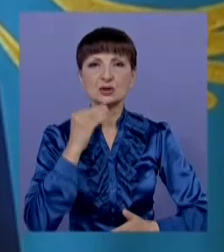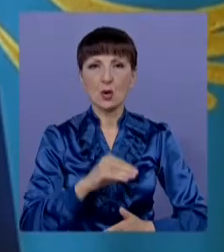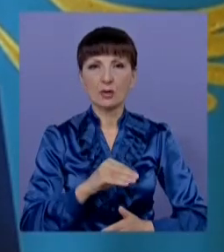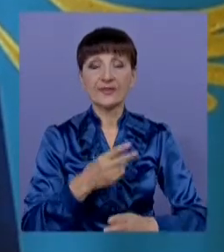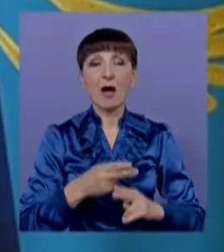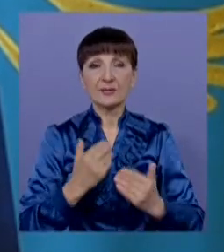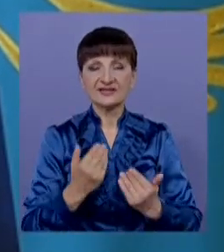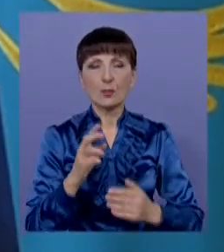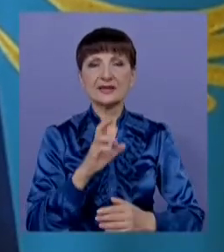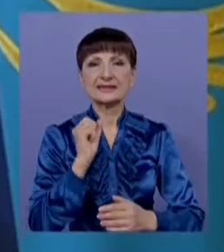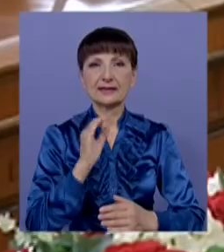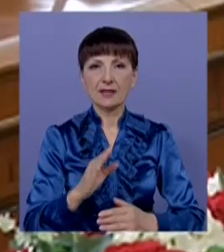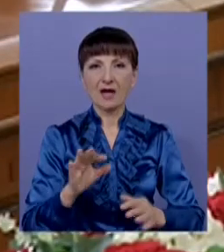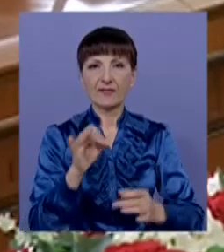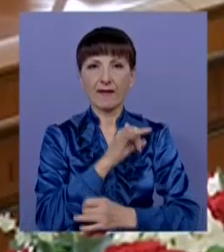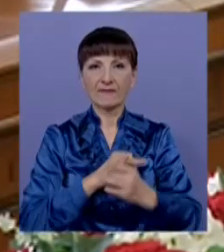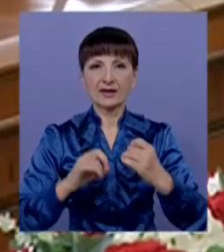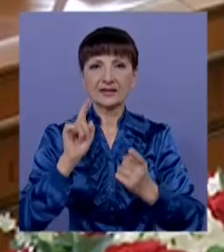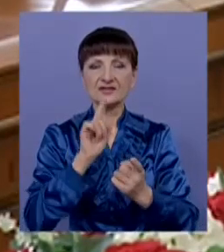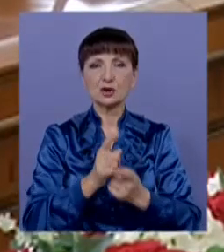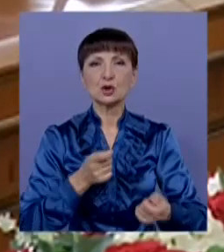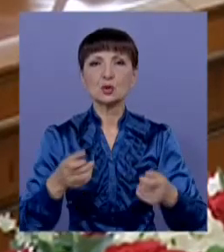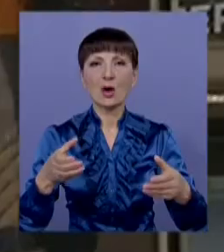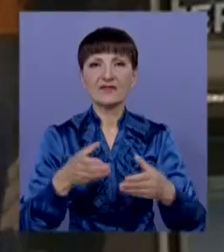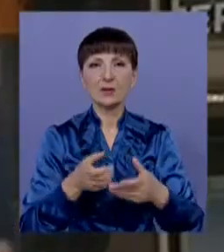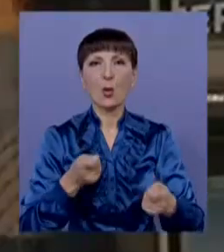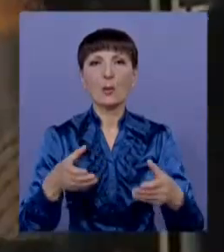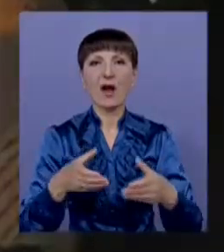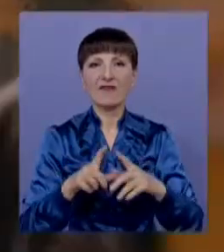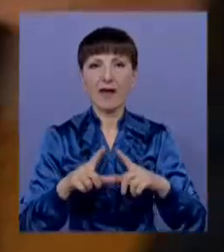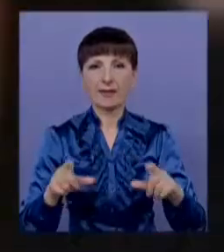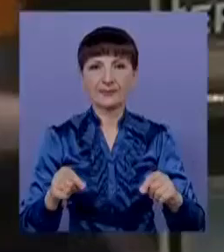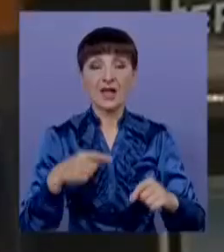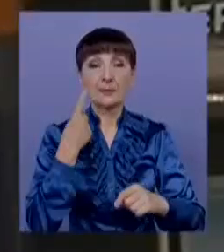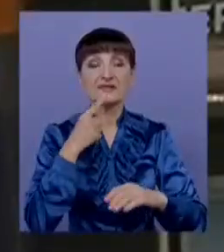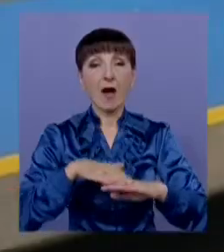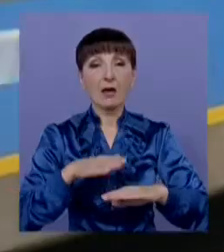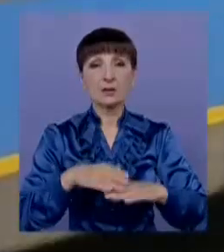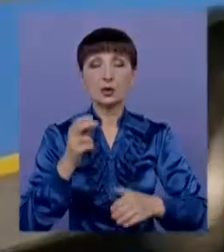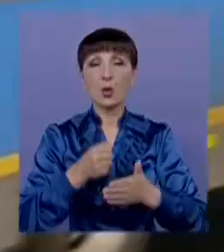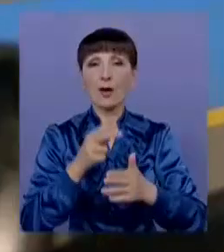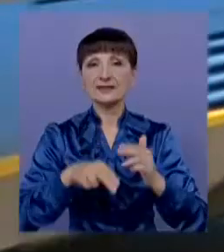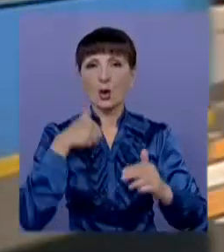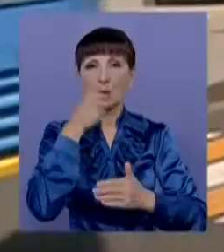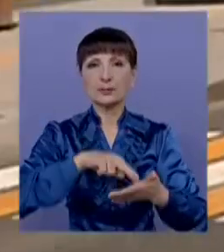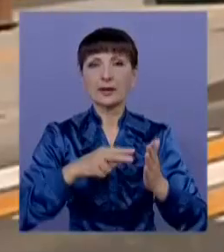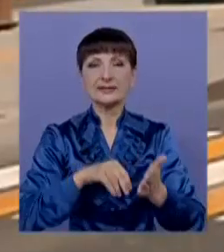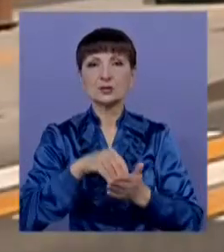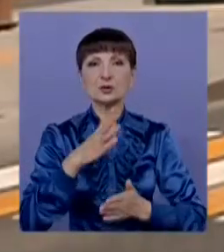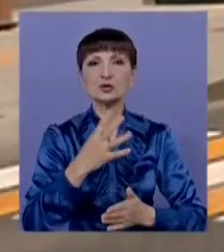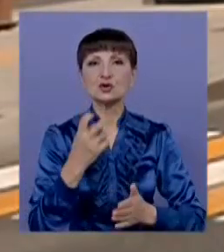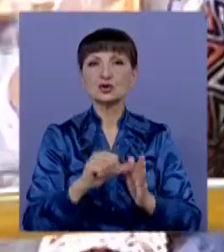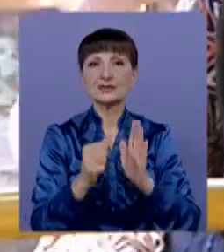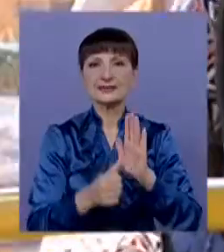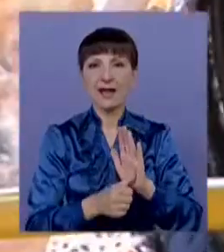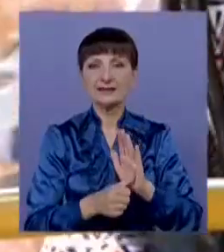этом сегодня Бакыджан Сагентаев говорил на встрече с руководителями управлений. По словам акима, до конца года планируется закупить еще